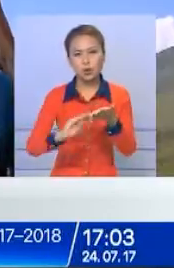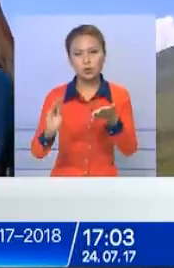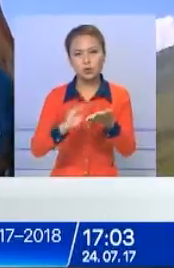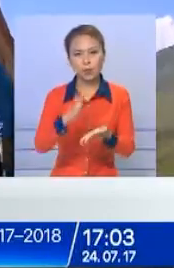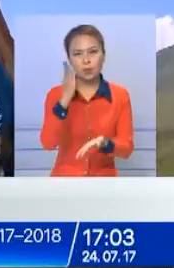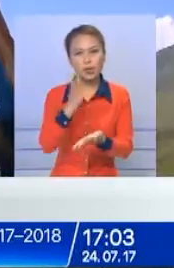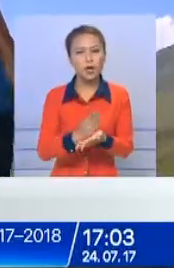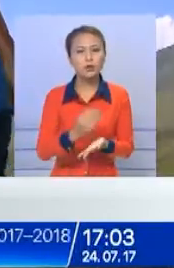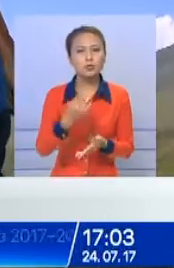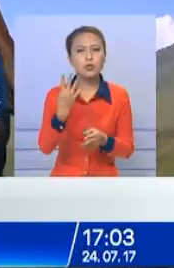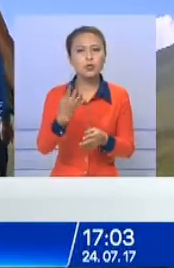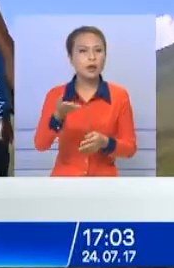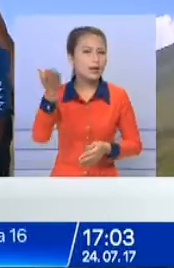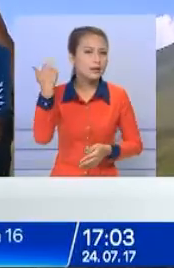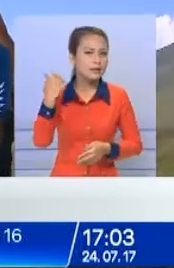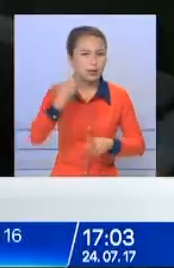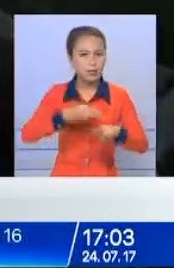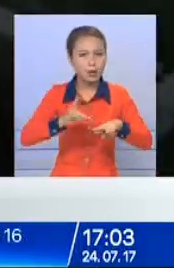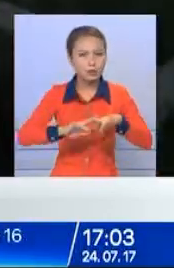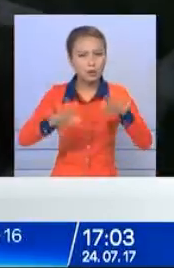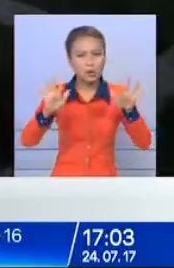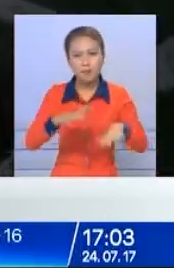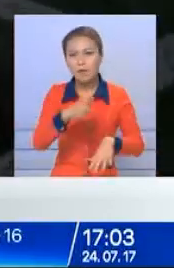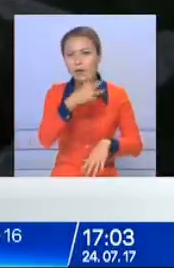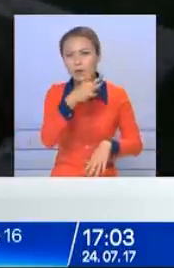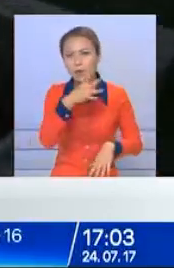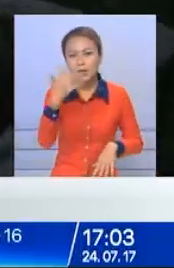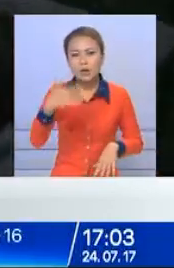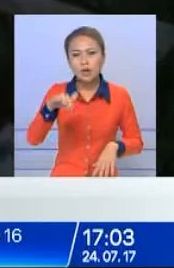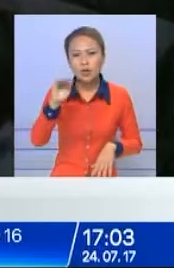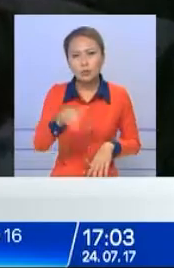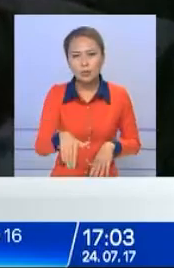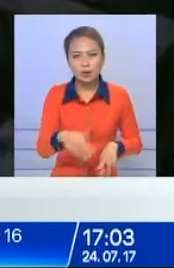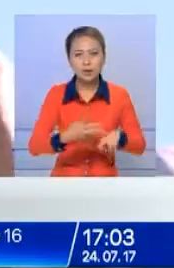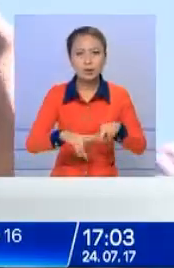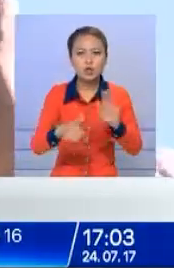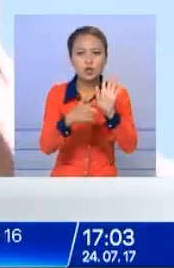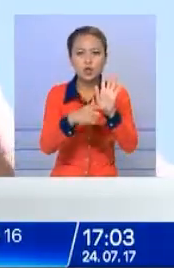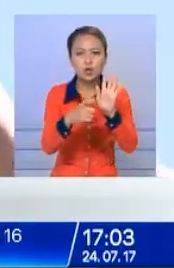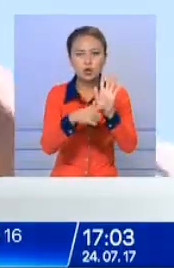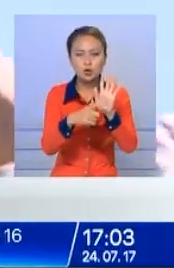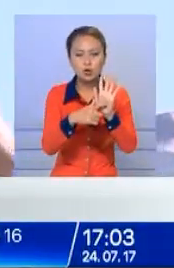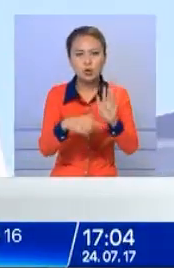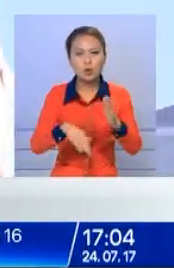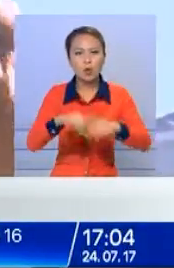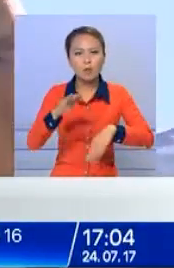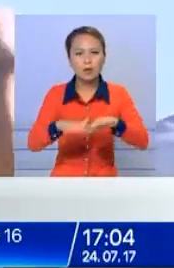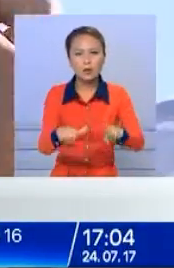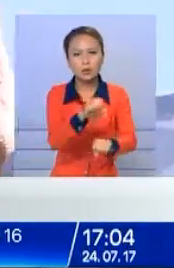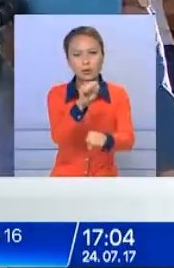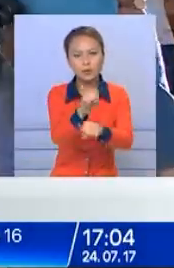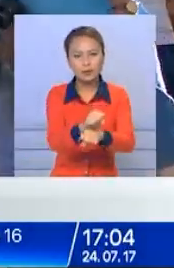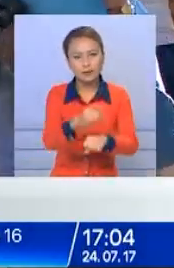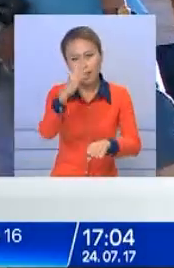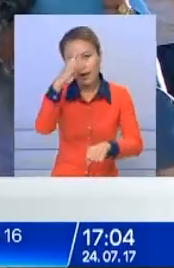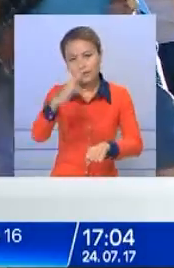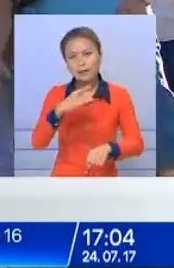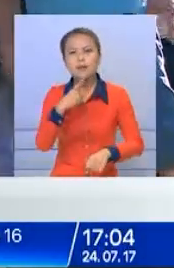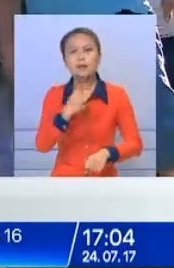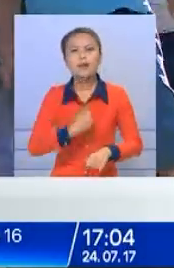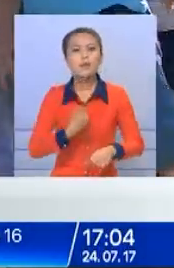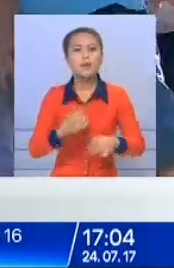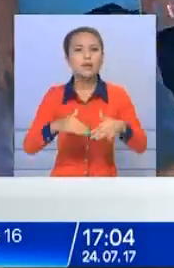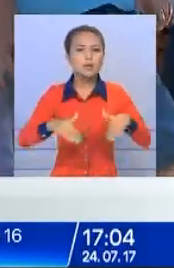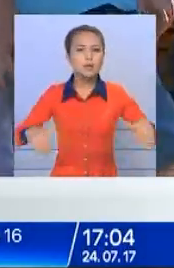бар. Бұл осыдан 4 ғасырға жуық уақыт бұрын жоңғардың 50 мың әскерін 700 қолмен тоқтатқан қазақ сарбаздарының рухына бағышталған